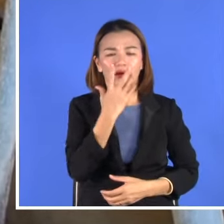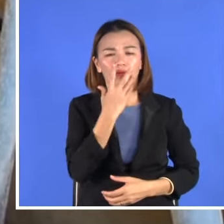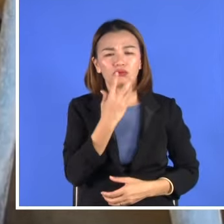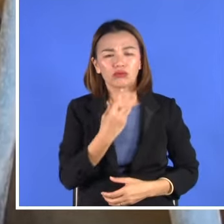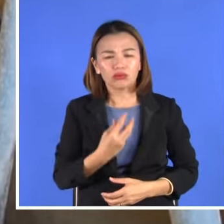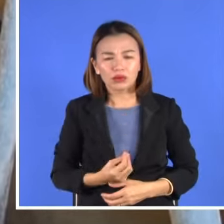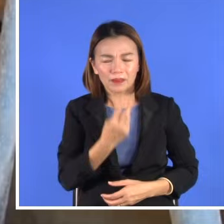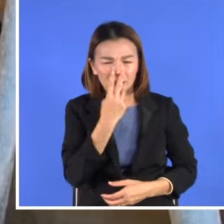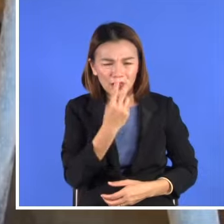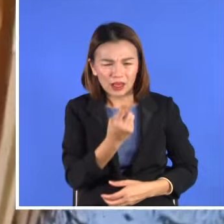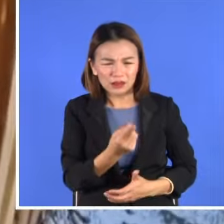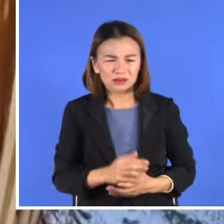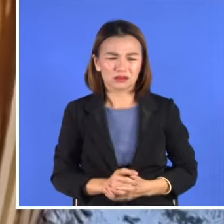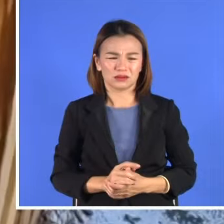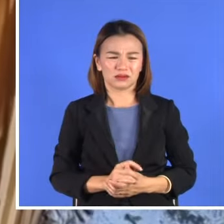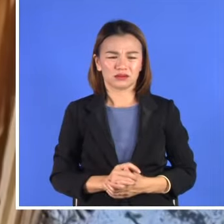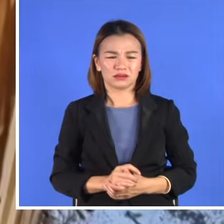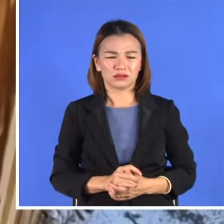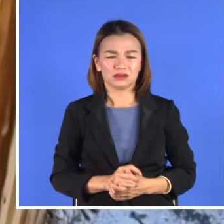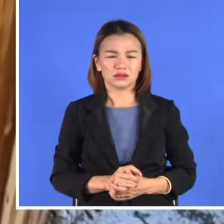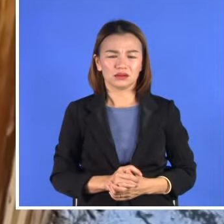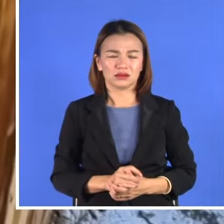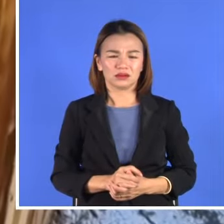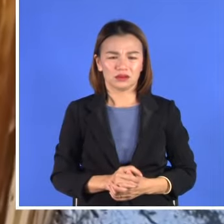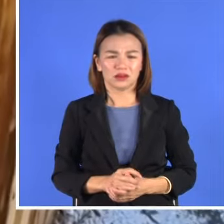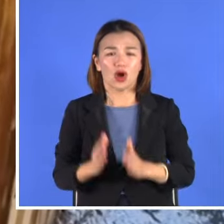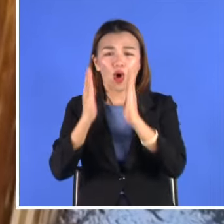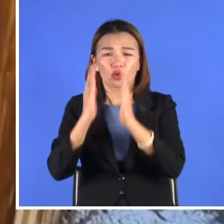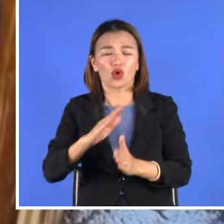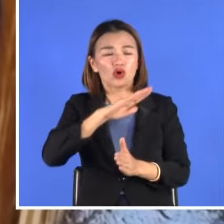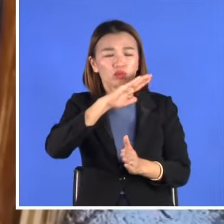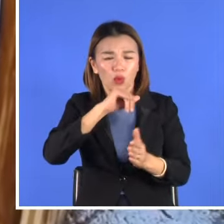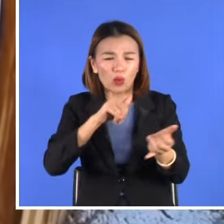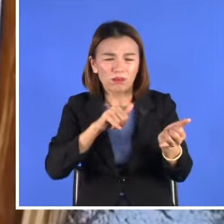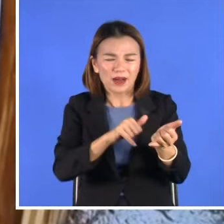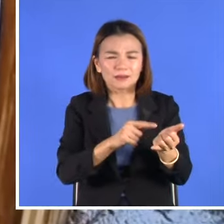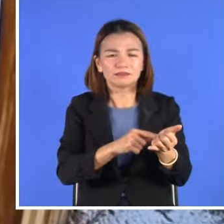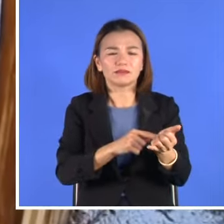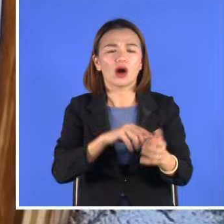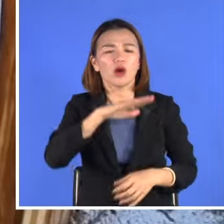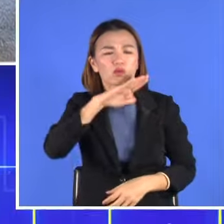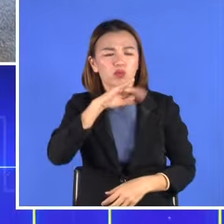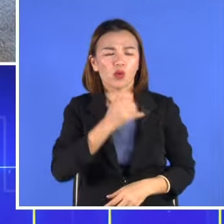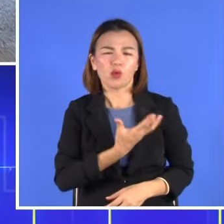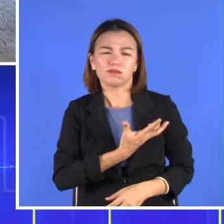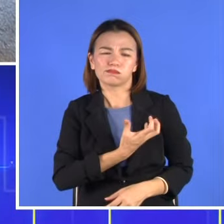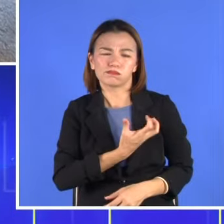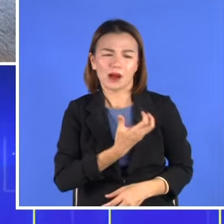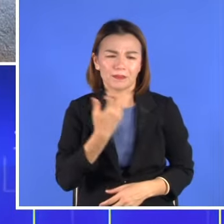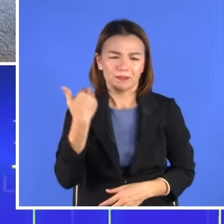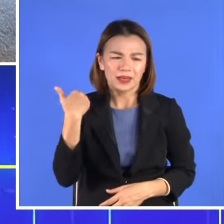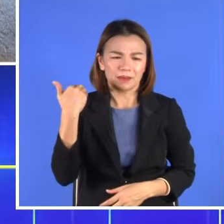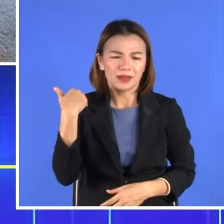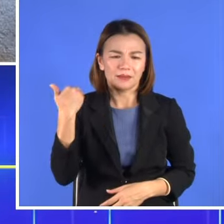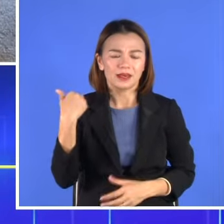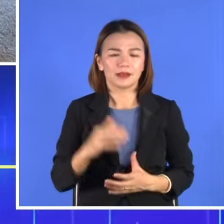คือมันก็ไม่มันไม่ใช่เรื่องอ่ะคนกับหมูเอาอย่างงี้มันก็สร้างความเจ็บปวดให้กับหมูนะคะก็พูดกันตรงๆนี่แหละนะ